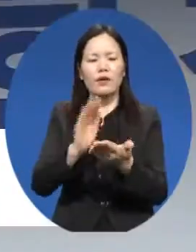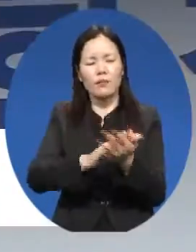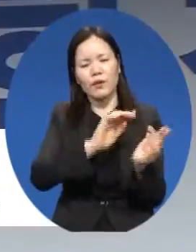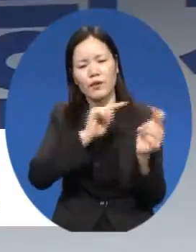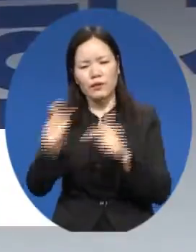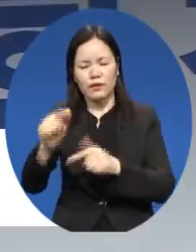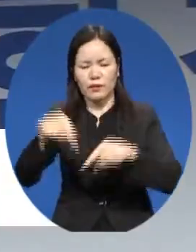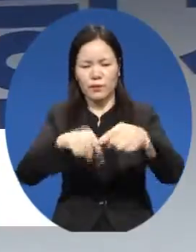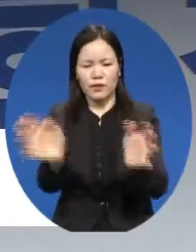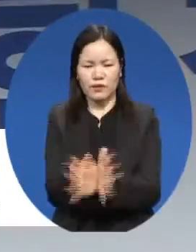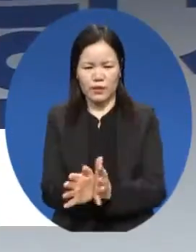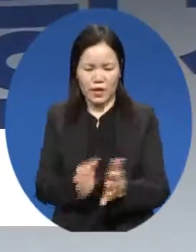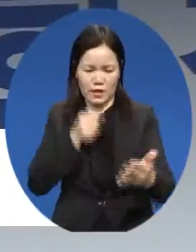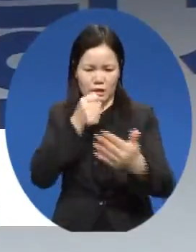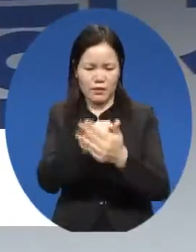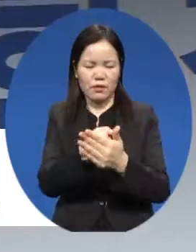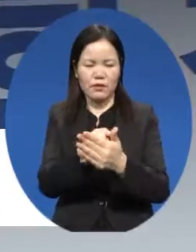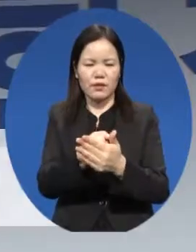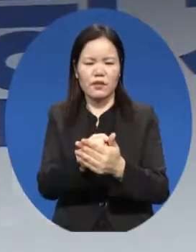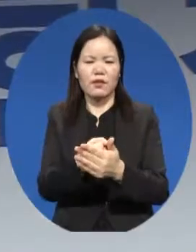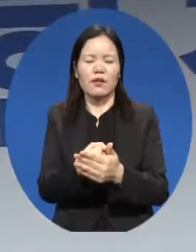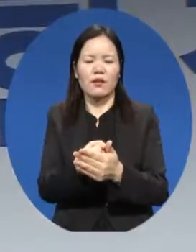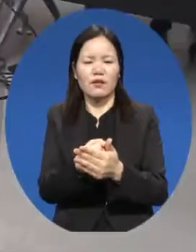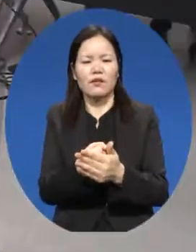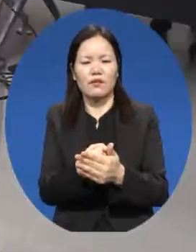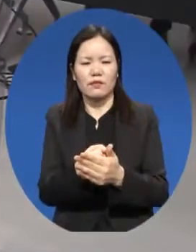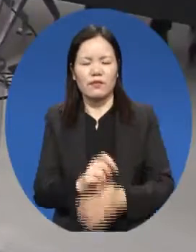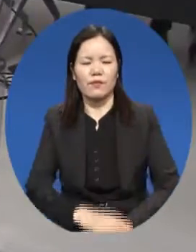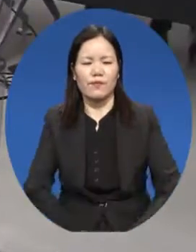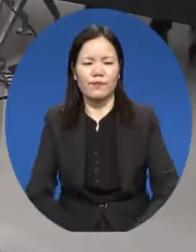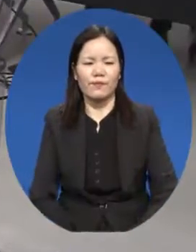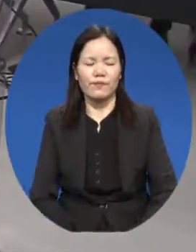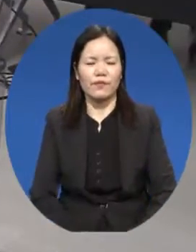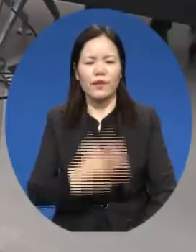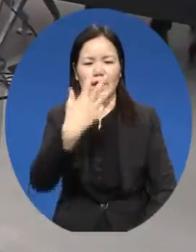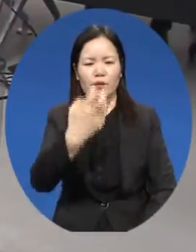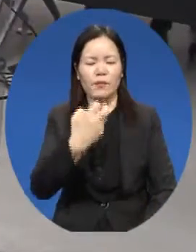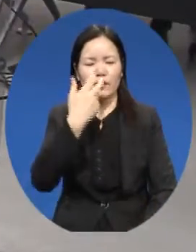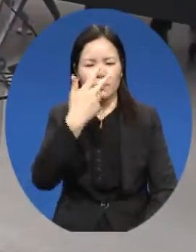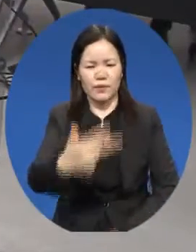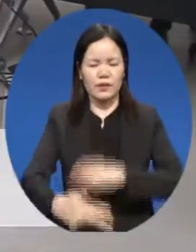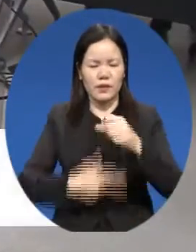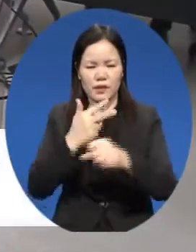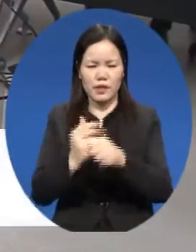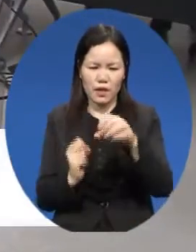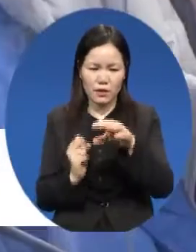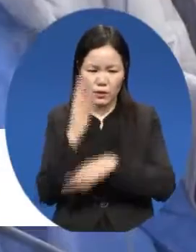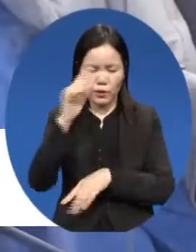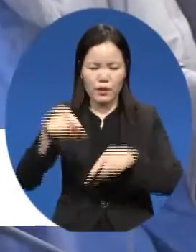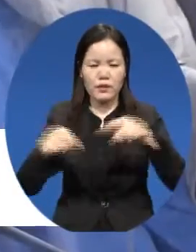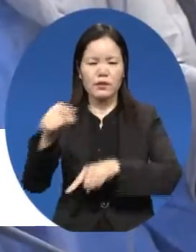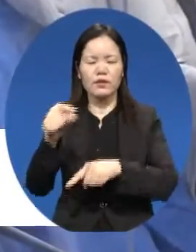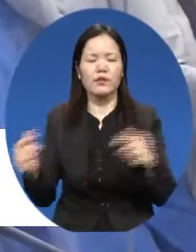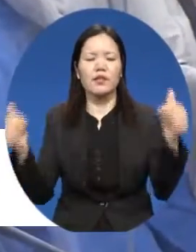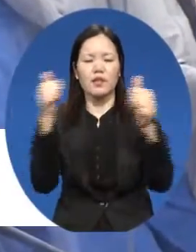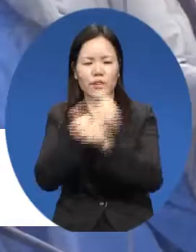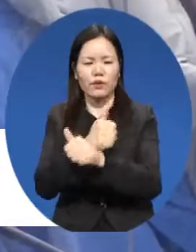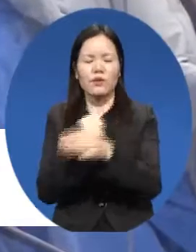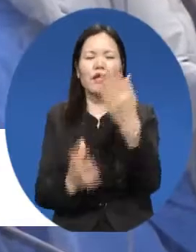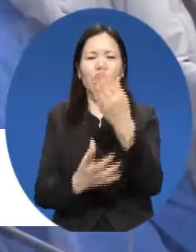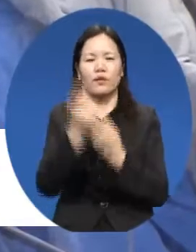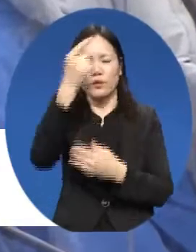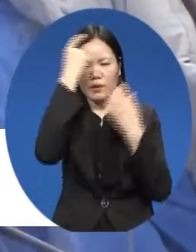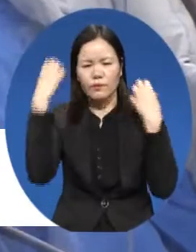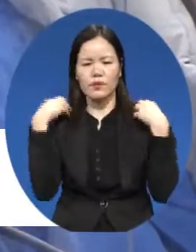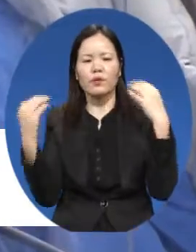당론으로 이끌며 제3지대에 손짓했습니다. 87년 체제를 넘는 정치 교체로 통합 정부를